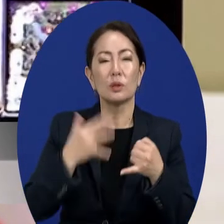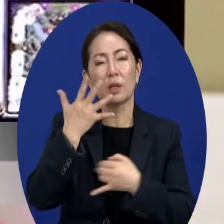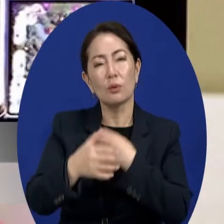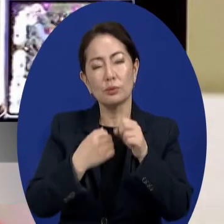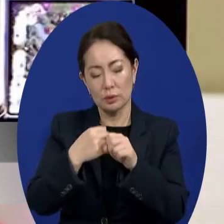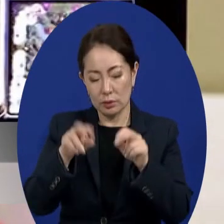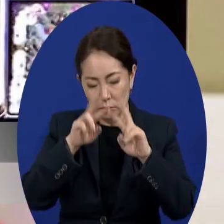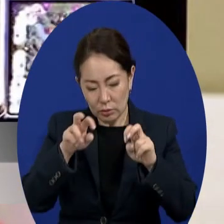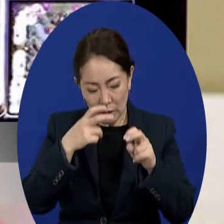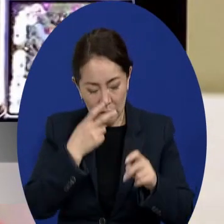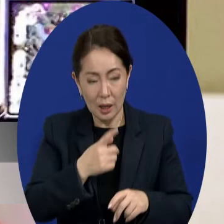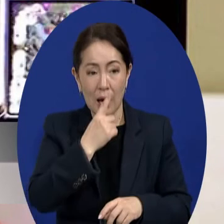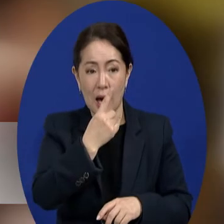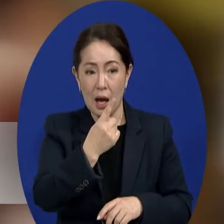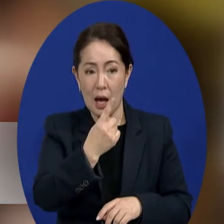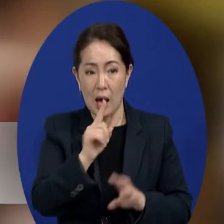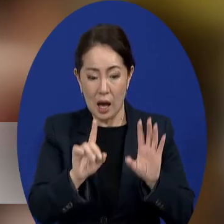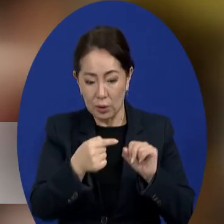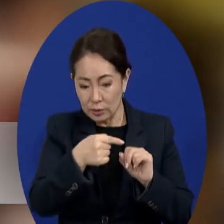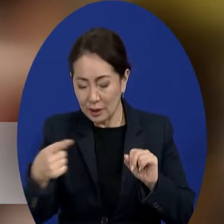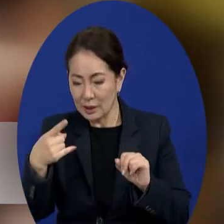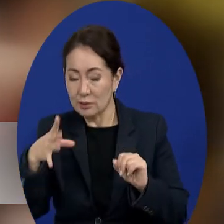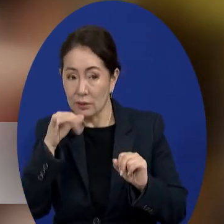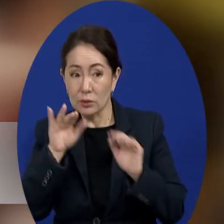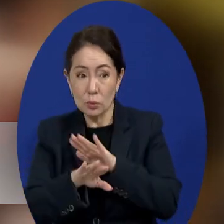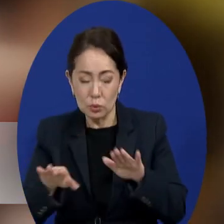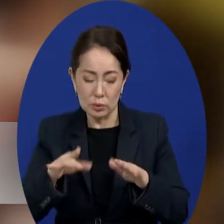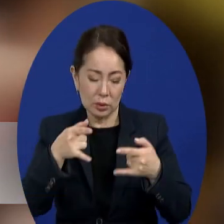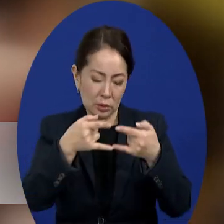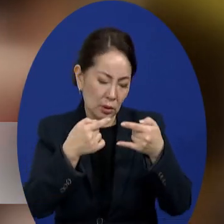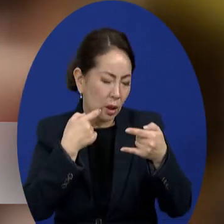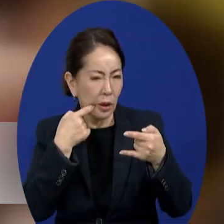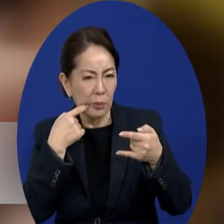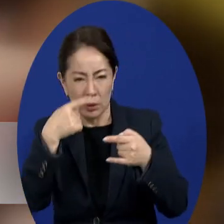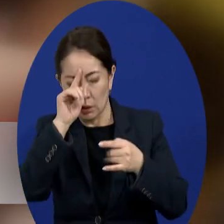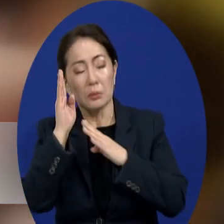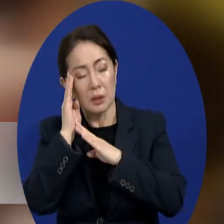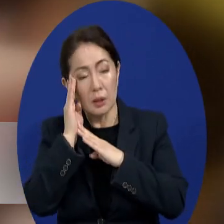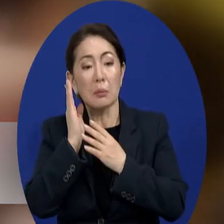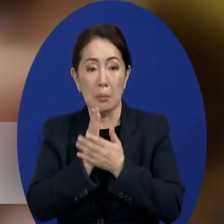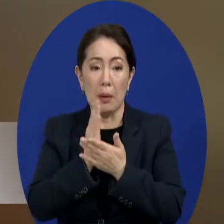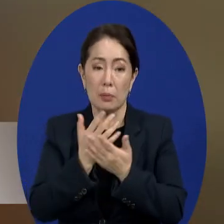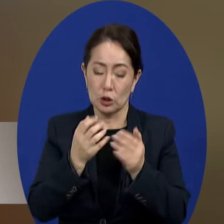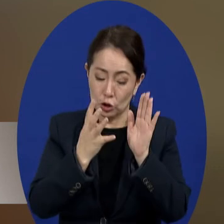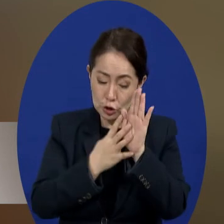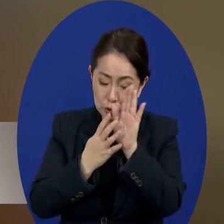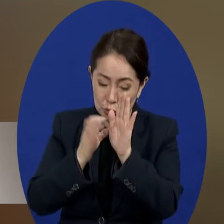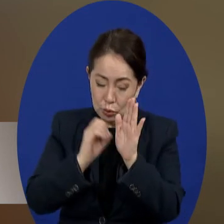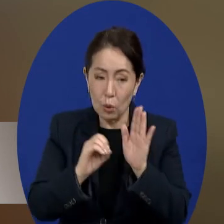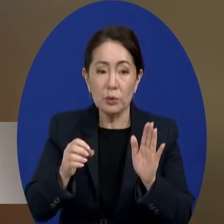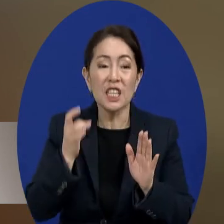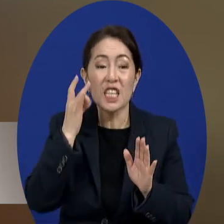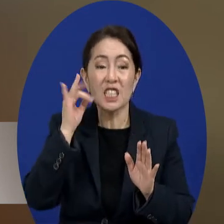судалгаагаар 11-15 хүртэлх насны хүүхдүүд дэлгэцийн хамаарлаас болж хэвтэн эмчлүүлэх болжээ. Тэдний 99% нь эрэгтэй